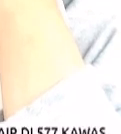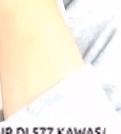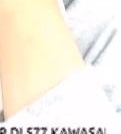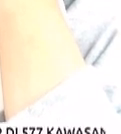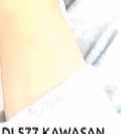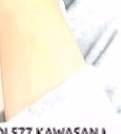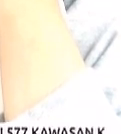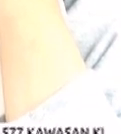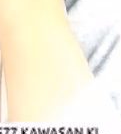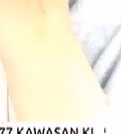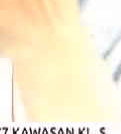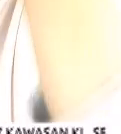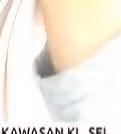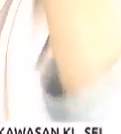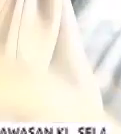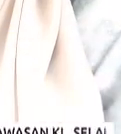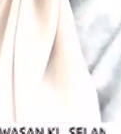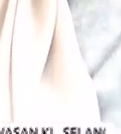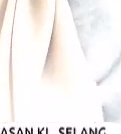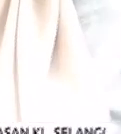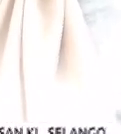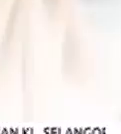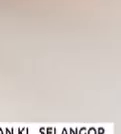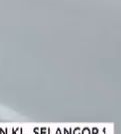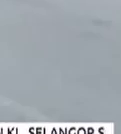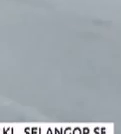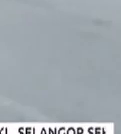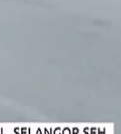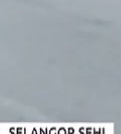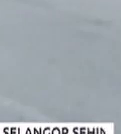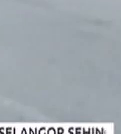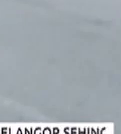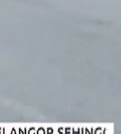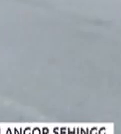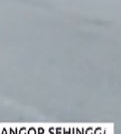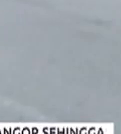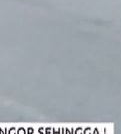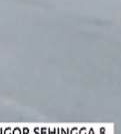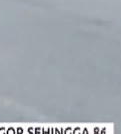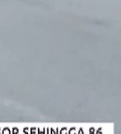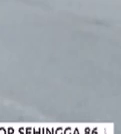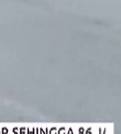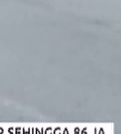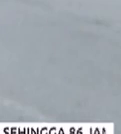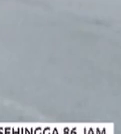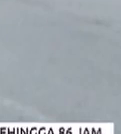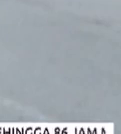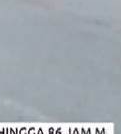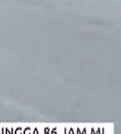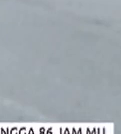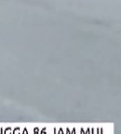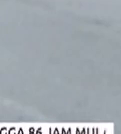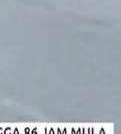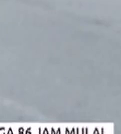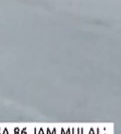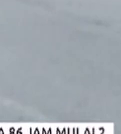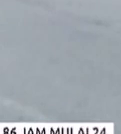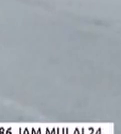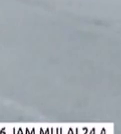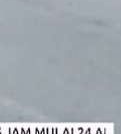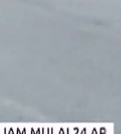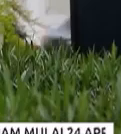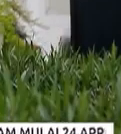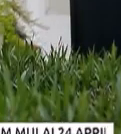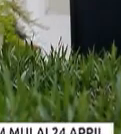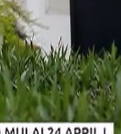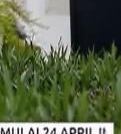lah. Apa macam tu? Fikir dia macam ni. Jaga etika ketika memandu. Patuhi undang-undang